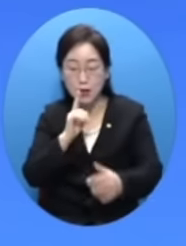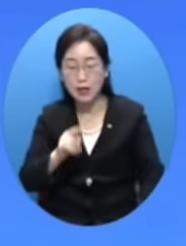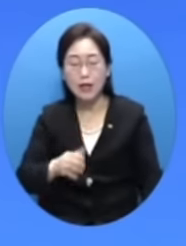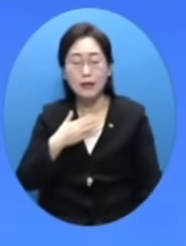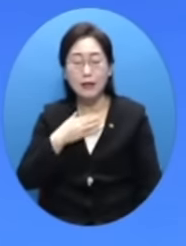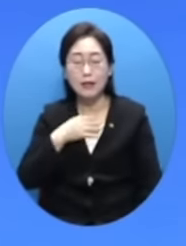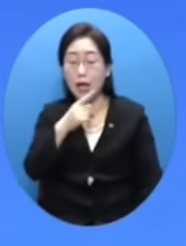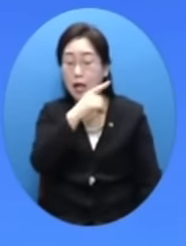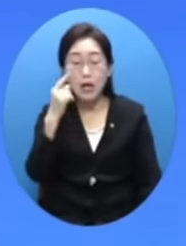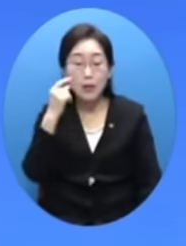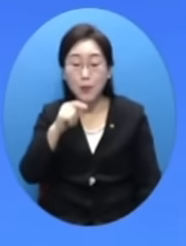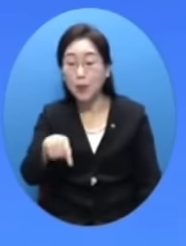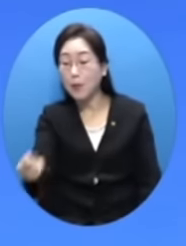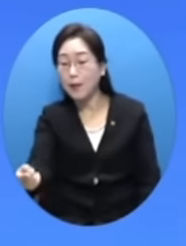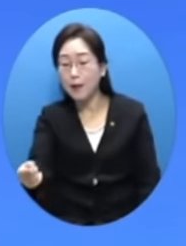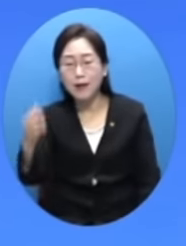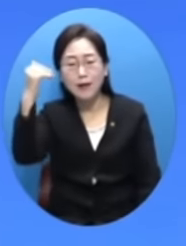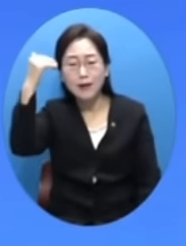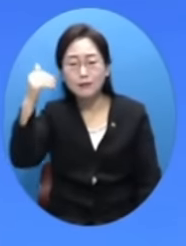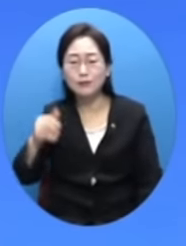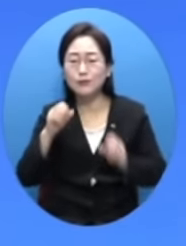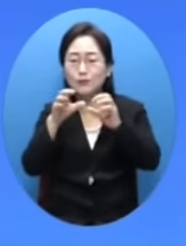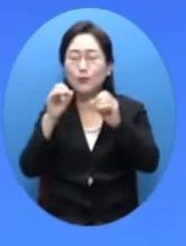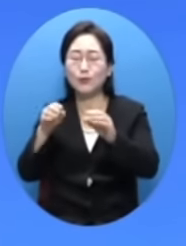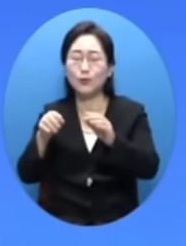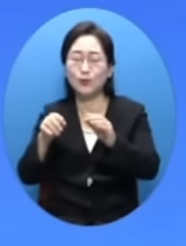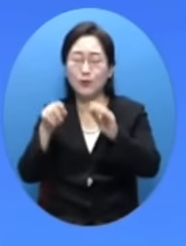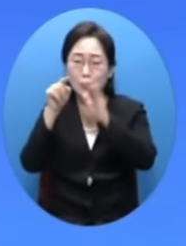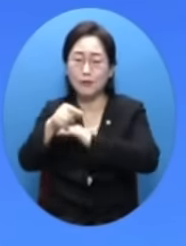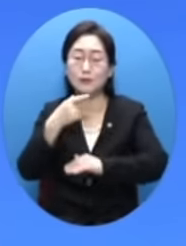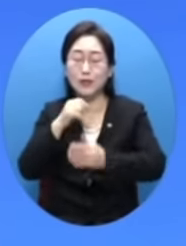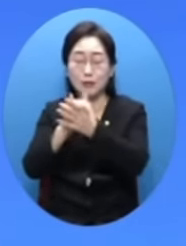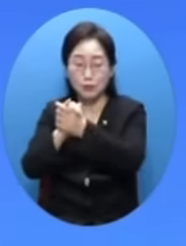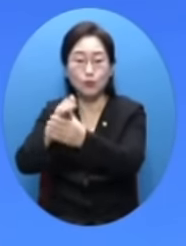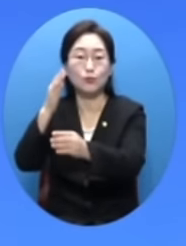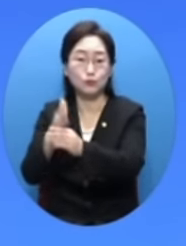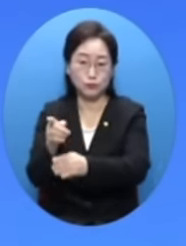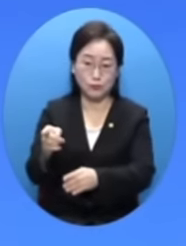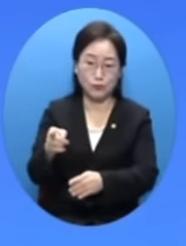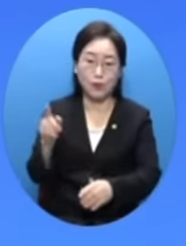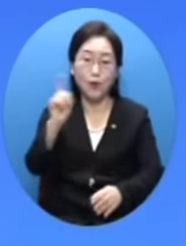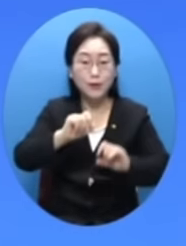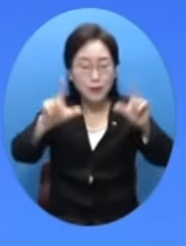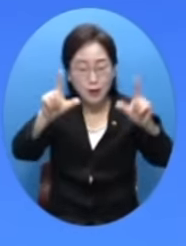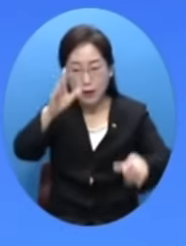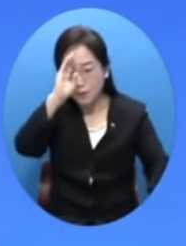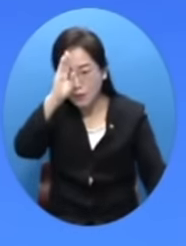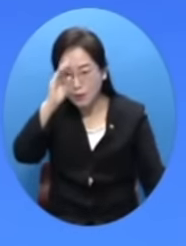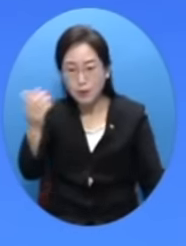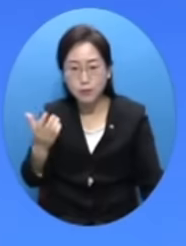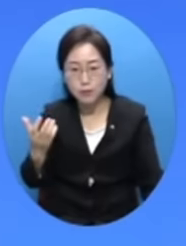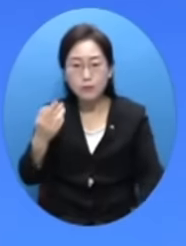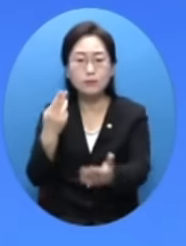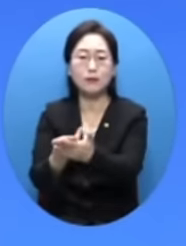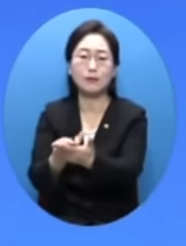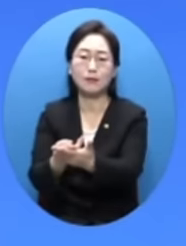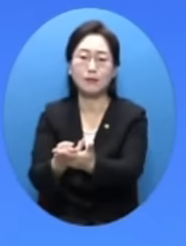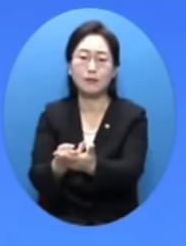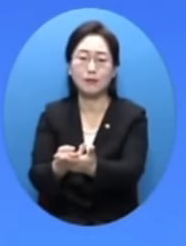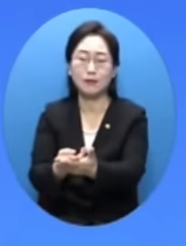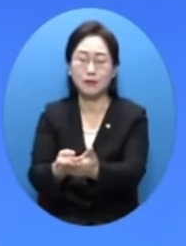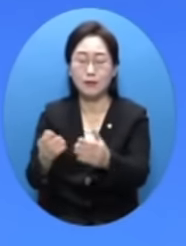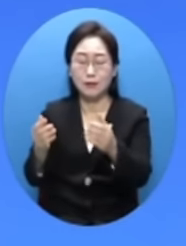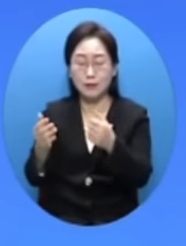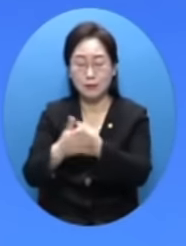한국이라는 나라를 가서 선교하겠다고 기도하고 있었는데 어느 날 병이 들어 아파 눕게 됐습니다. 그래서